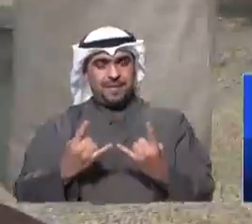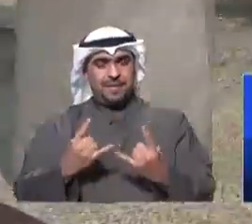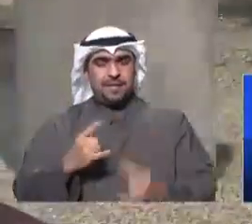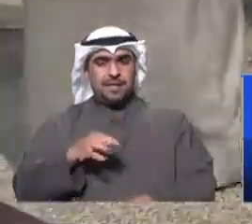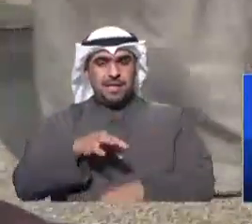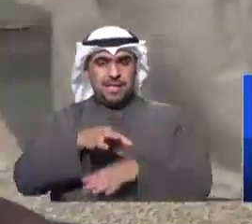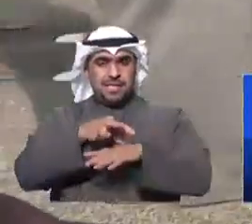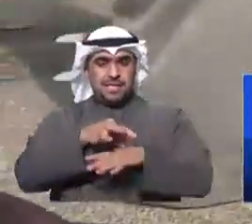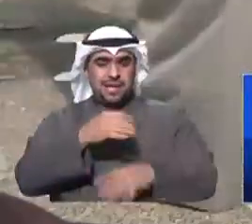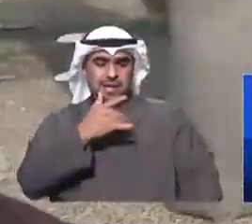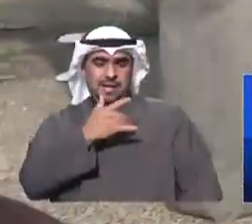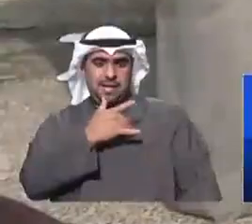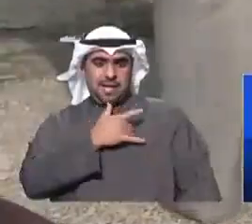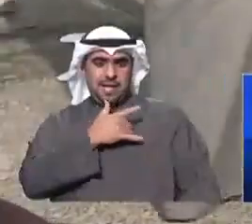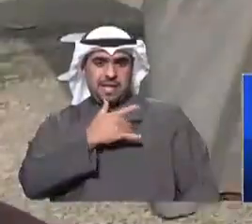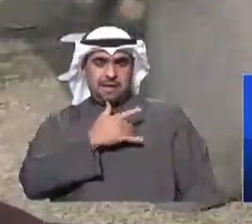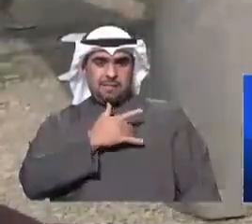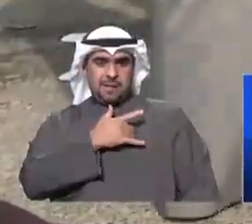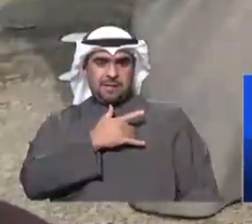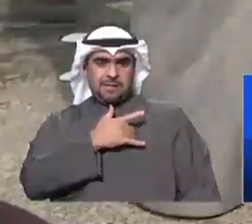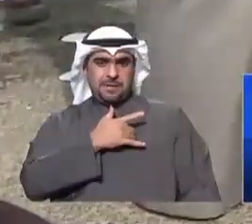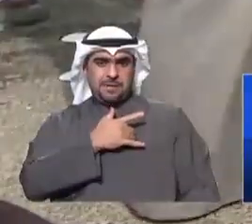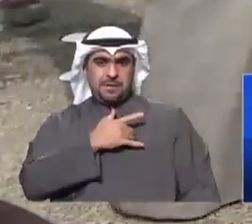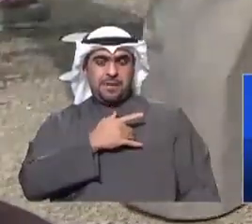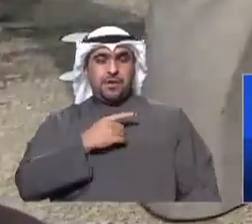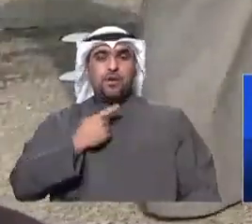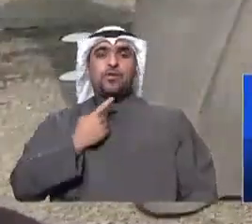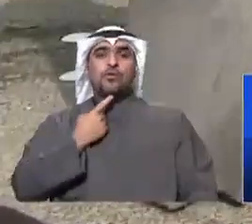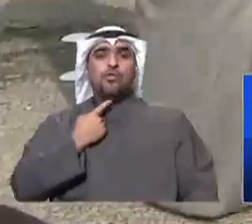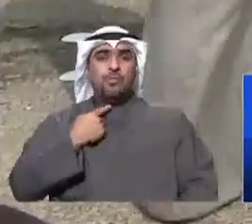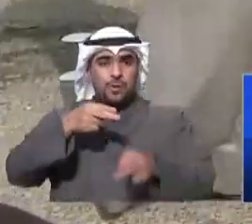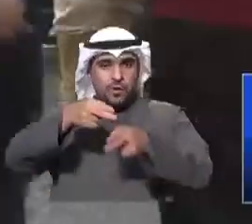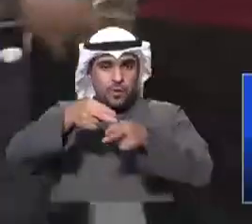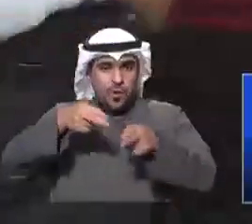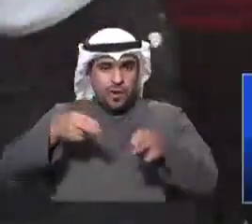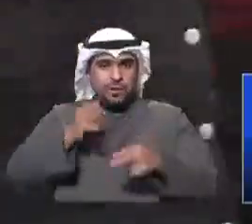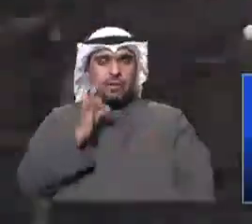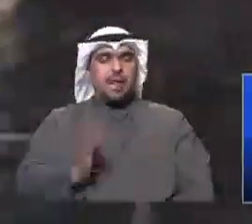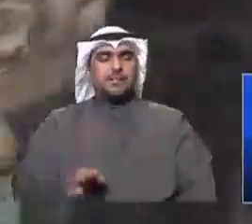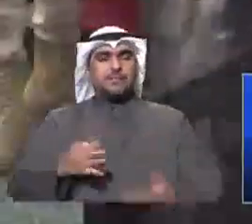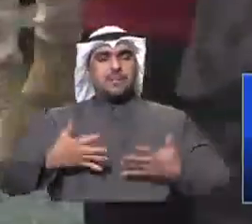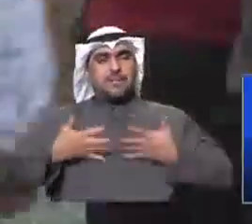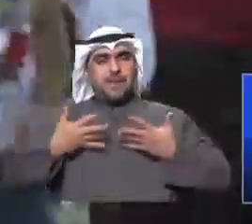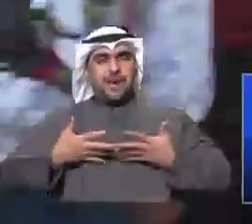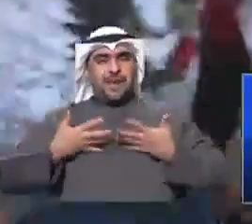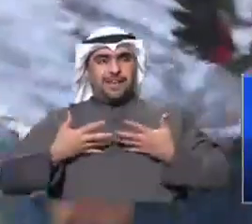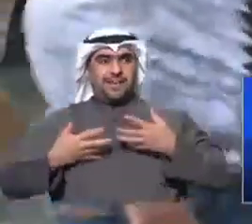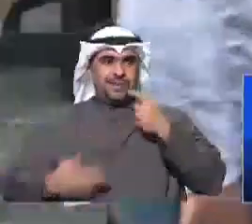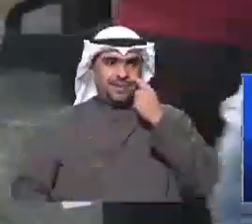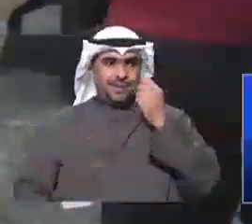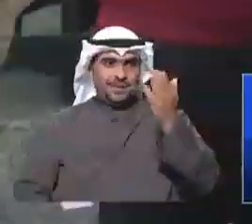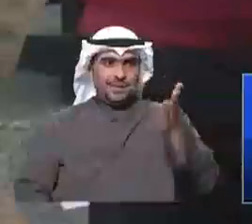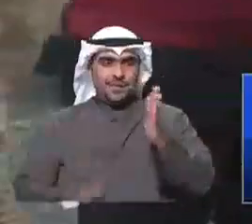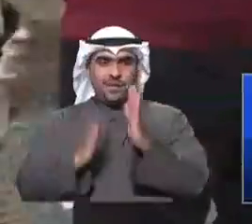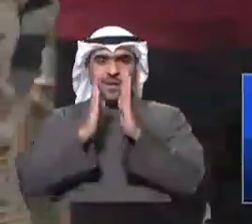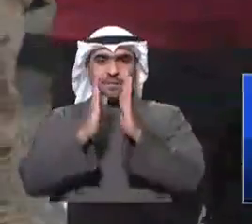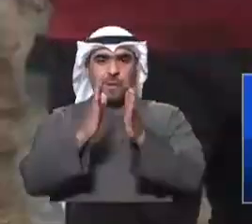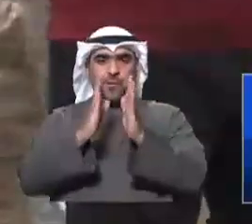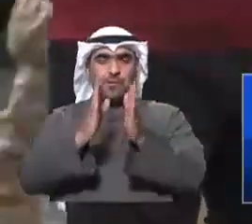في ذرة من حب الكويت ما يكون فرحان. أحب أهني الكويت وأهني